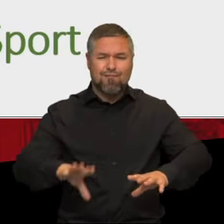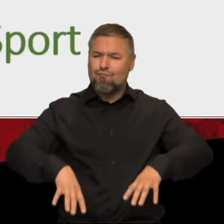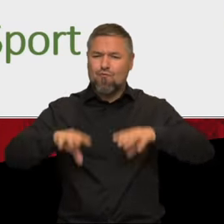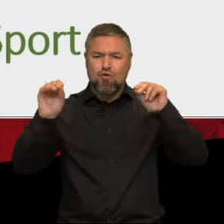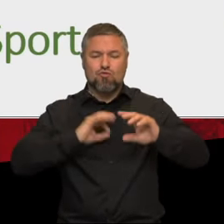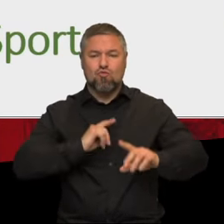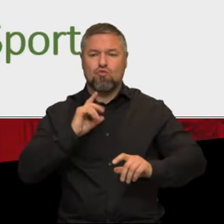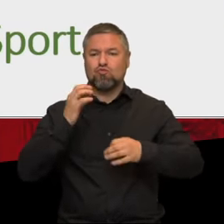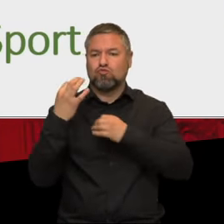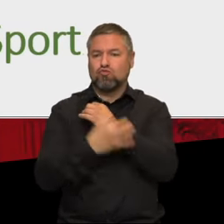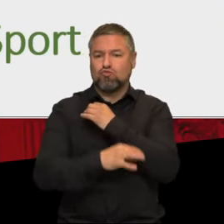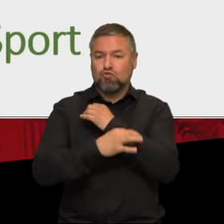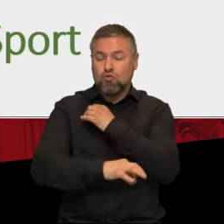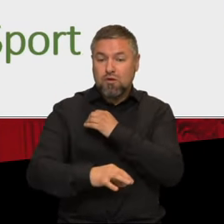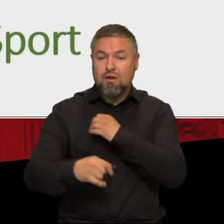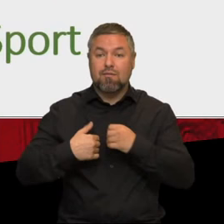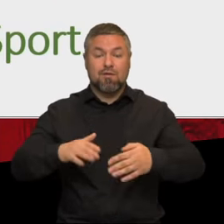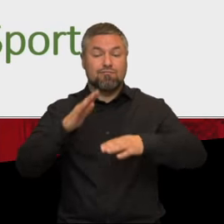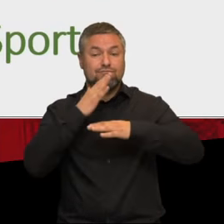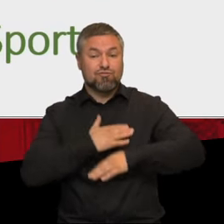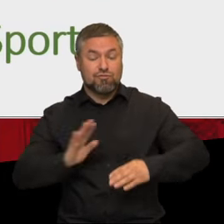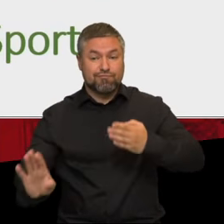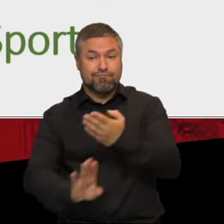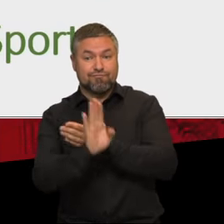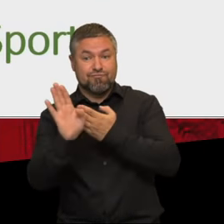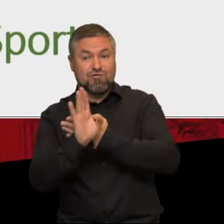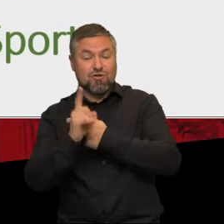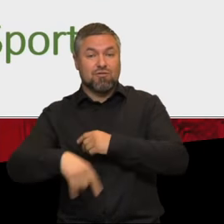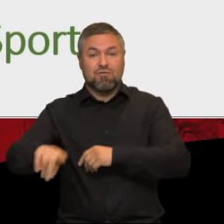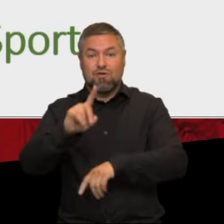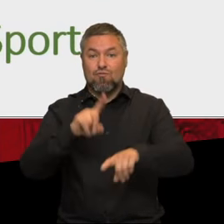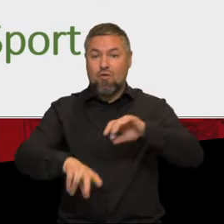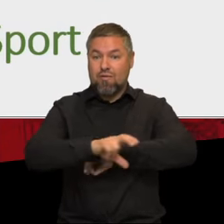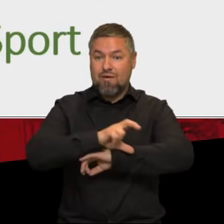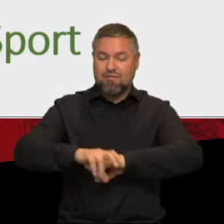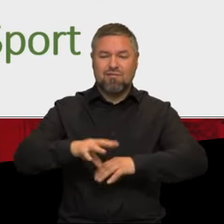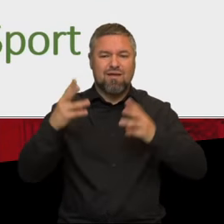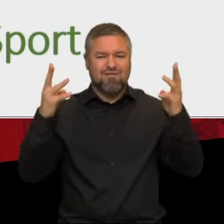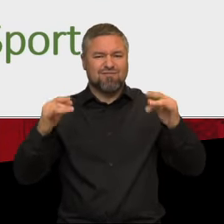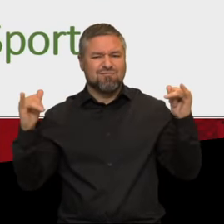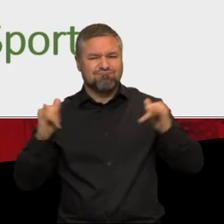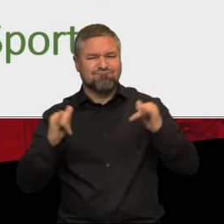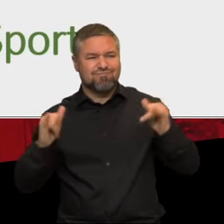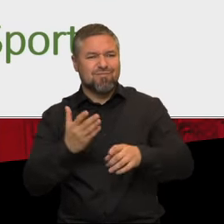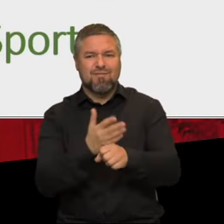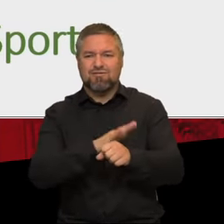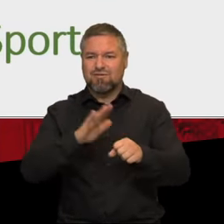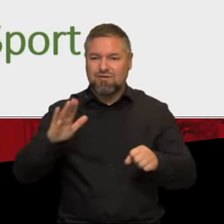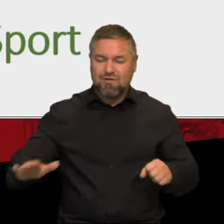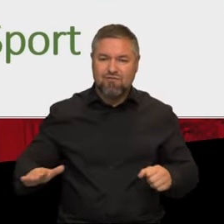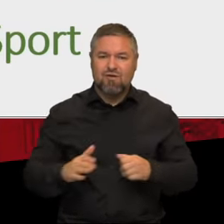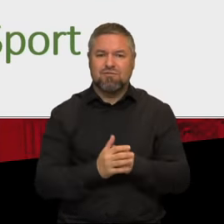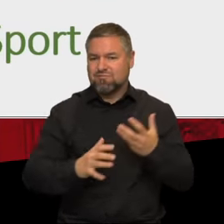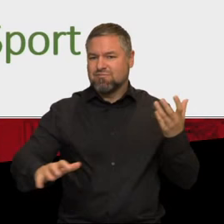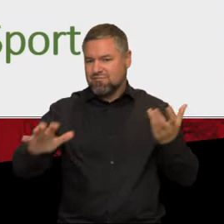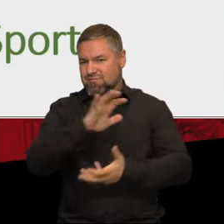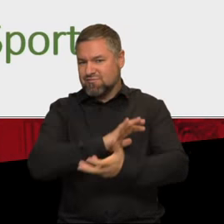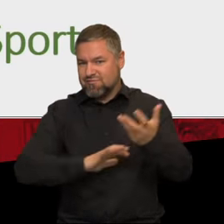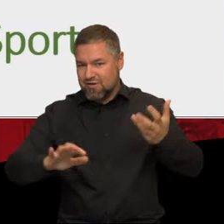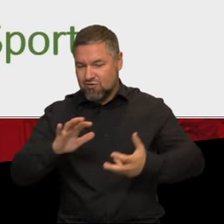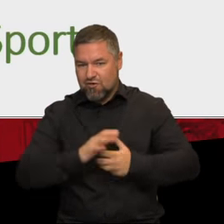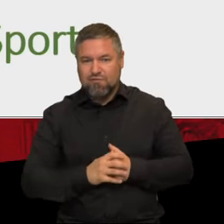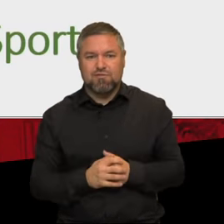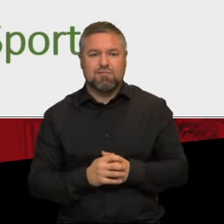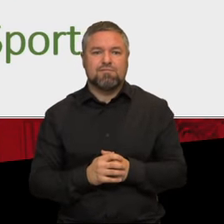początku swoich studiów i miałem przyjemność reprezentować uczelnię na najważniejszych imprezach o randze krajowej tak naprawdę.